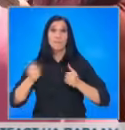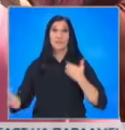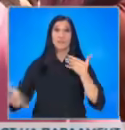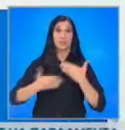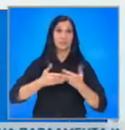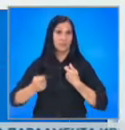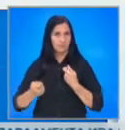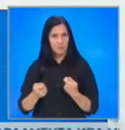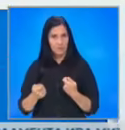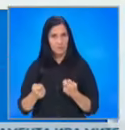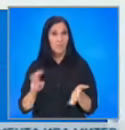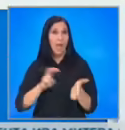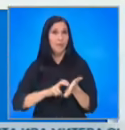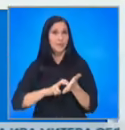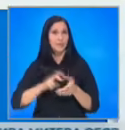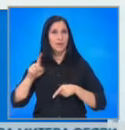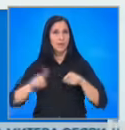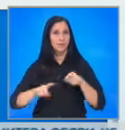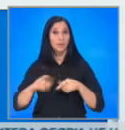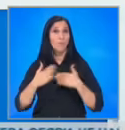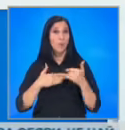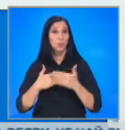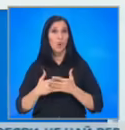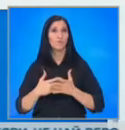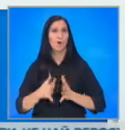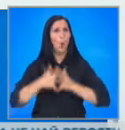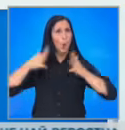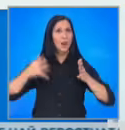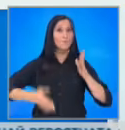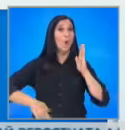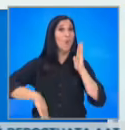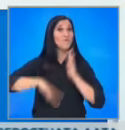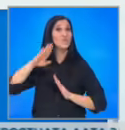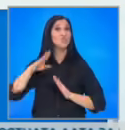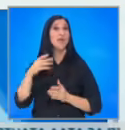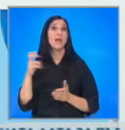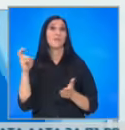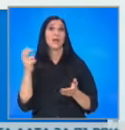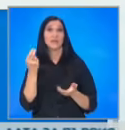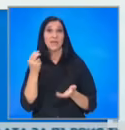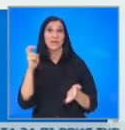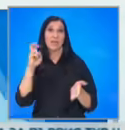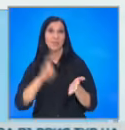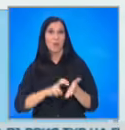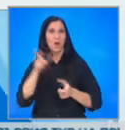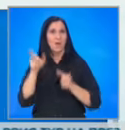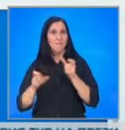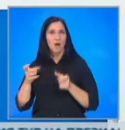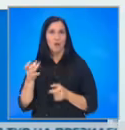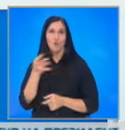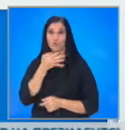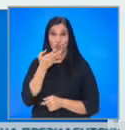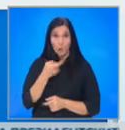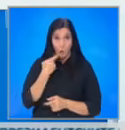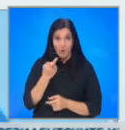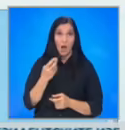бизнеси. Енергийният регулатор готви драстично поскъпване на тока и парното от нова година, ако цената на газа продължи